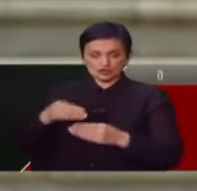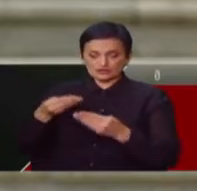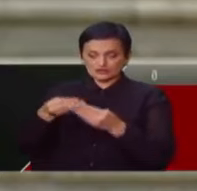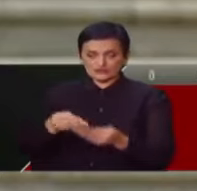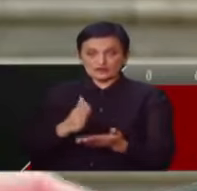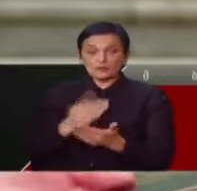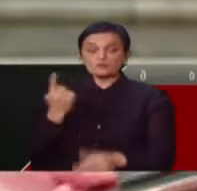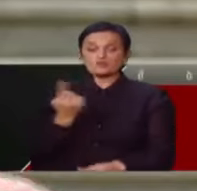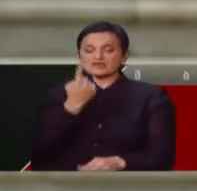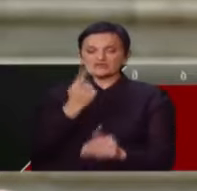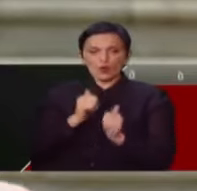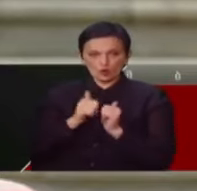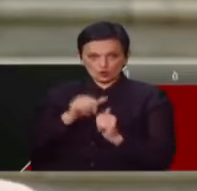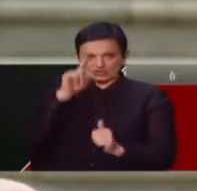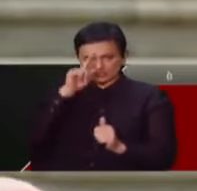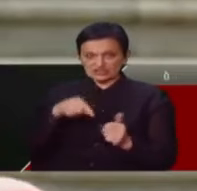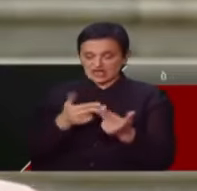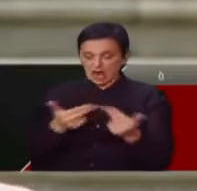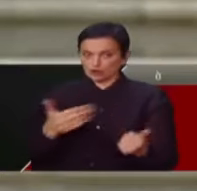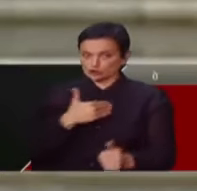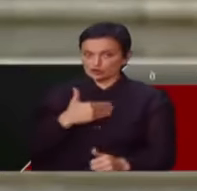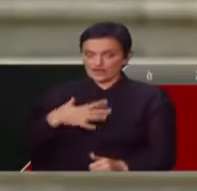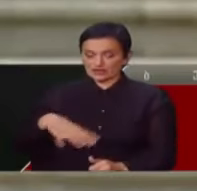პირველი ყოველთვის ისიც, რომ აღიარებული არის